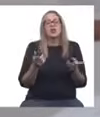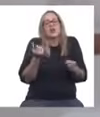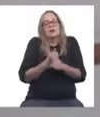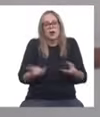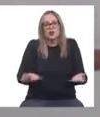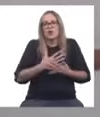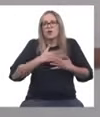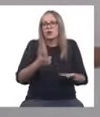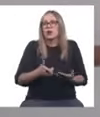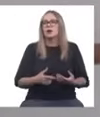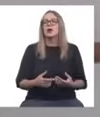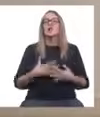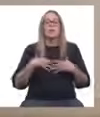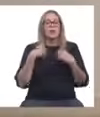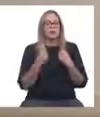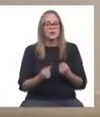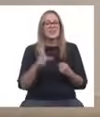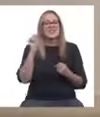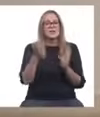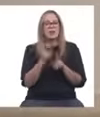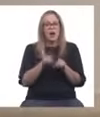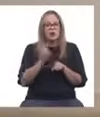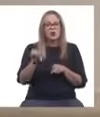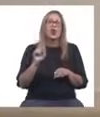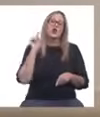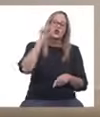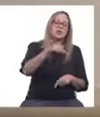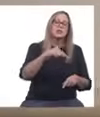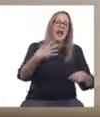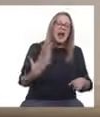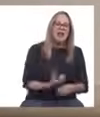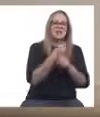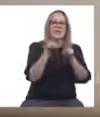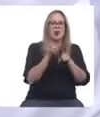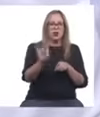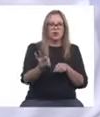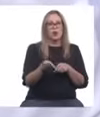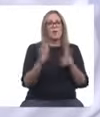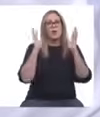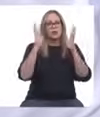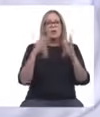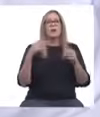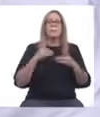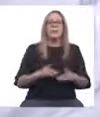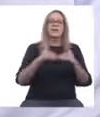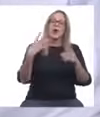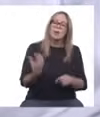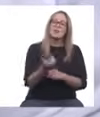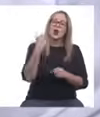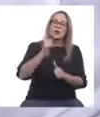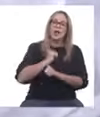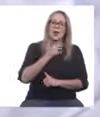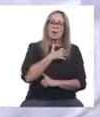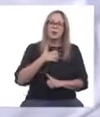לב, סתיו יוצא יחד עם אחיו הצעיר להציל את אחותו החיילת מהתופת. בדרך הוא מציל עוד חייל פצוע ומשתמש